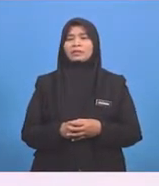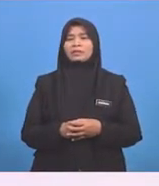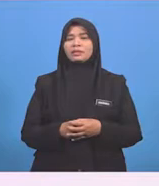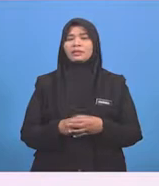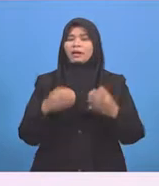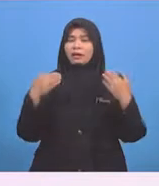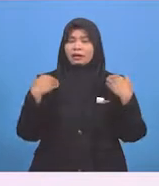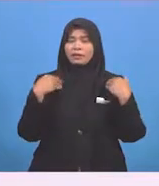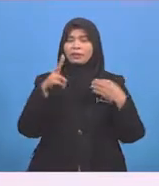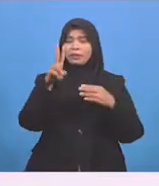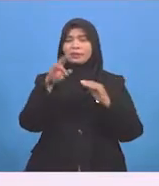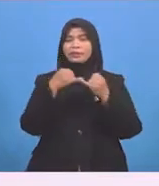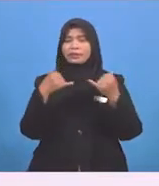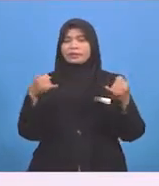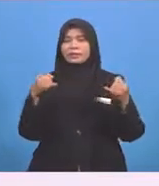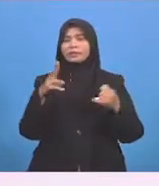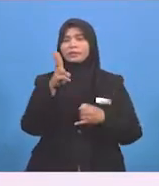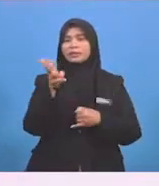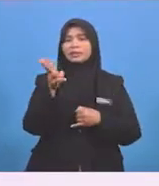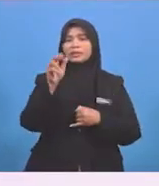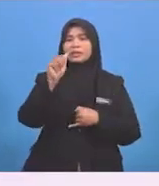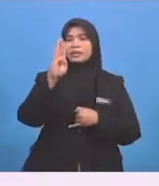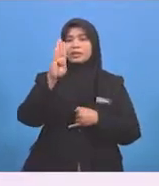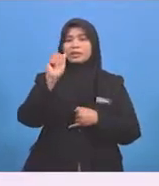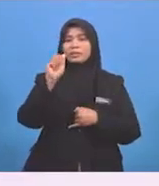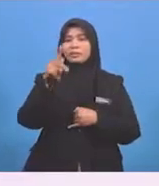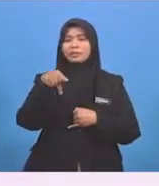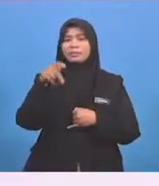Terdapat dua jenis haba pendam tentu, iaitu